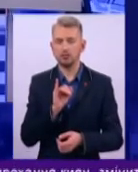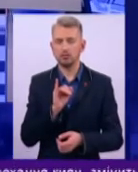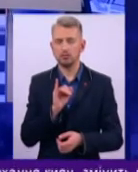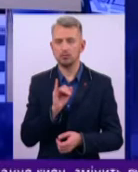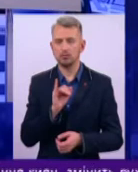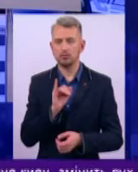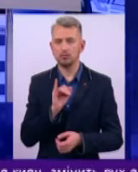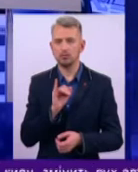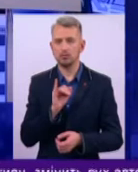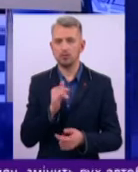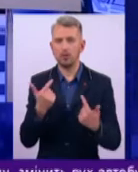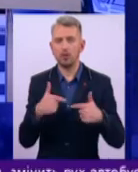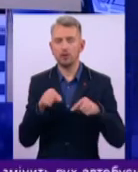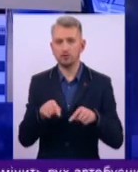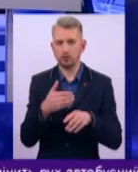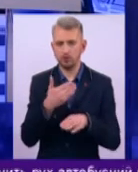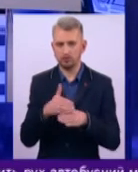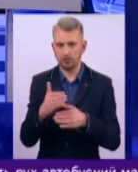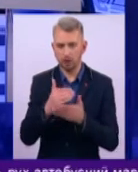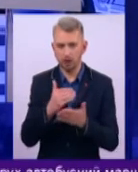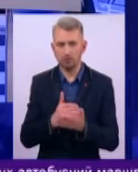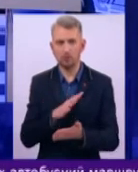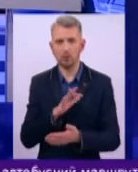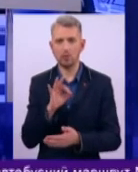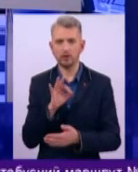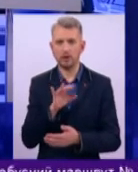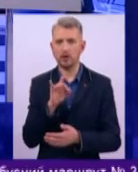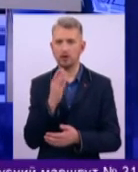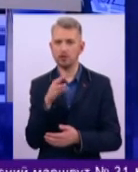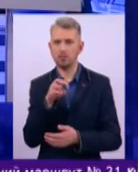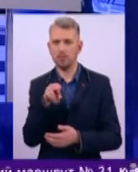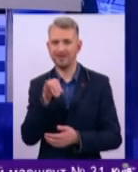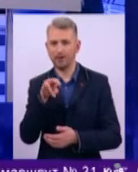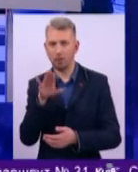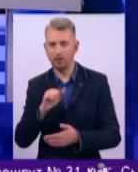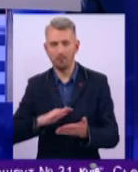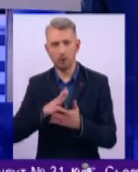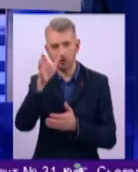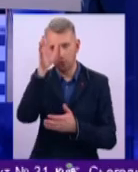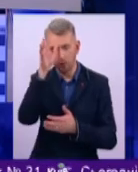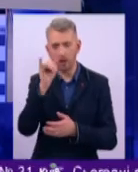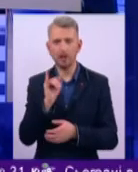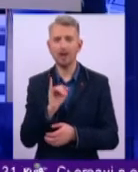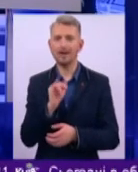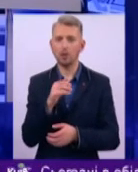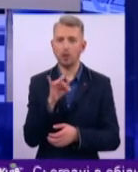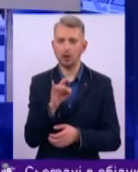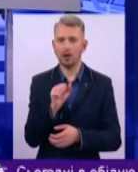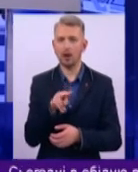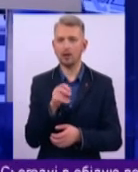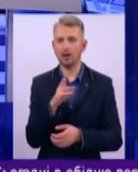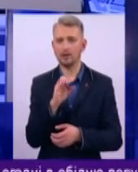Даруйте. Гостями цього блоку програми «Київ Лайф» були Олександра Решмеділова, політолог, кандидат філософських наук, та Ігор Олексєєв, народний депутат